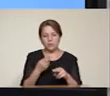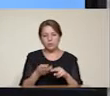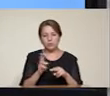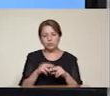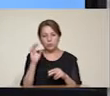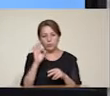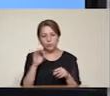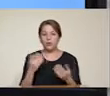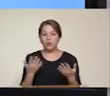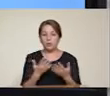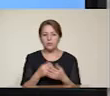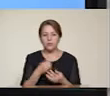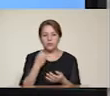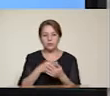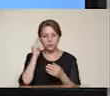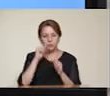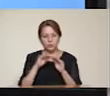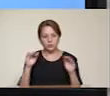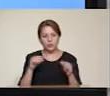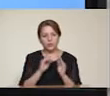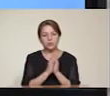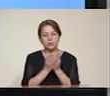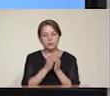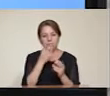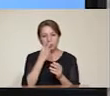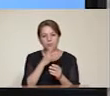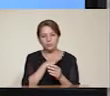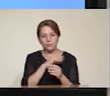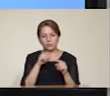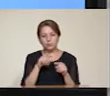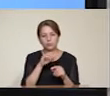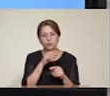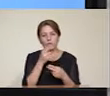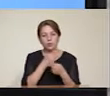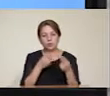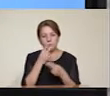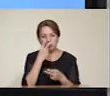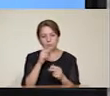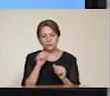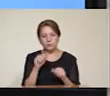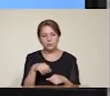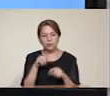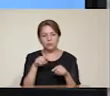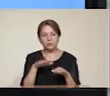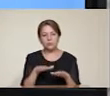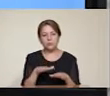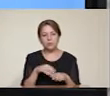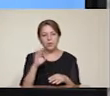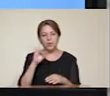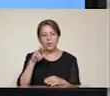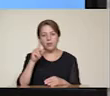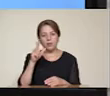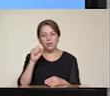Ilgarilanma harakat. Aziz o'quvchilar, demak, darslikka e'tibor beradigan bo'lsak, ushbu chizmani ko'rishimiz mumkin. Bu yerda